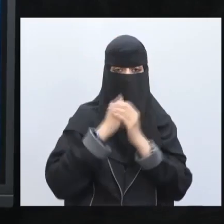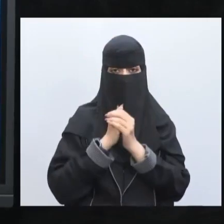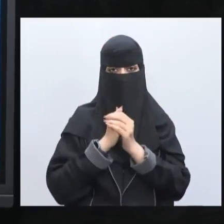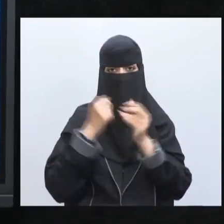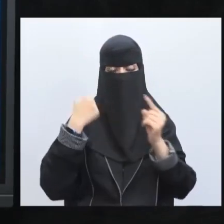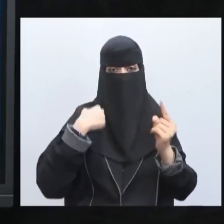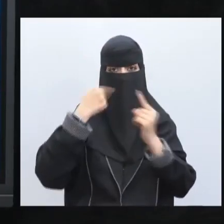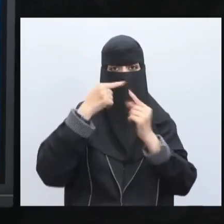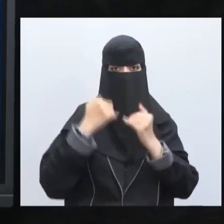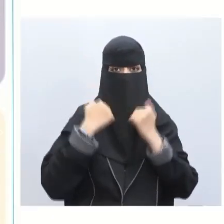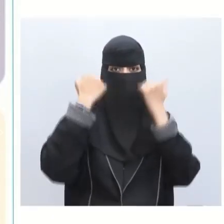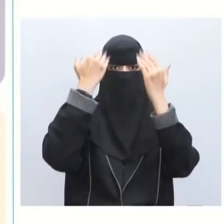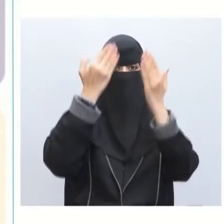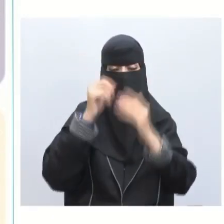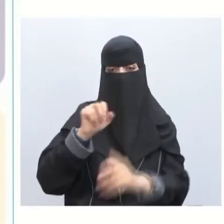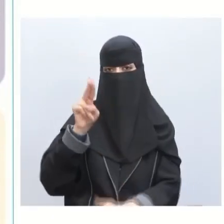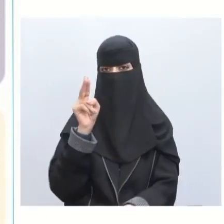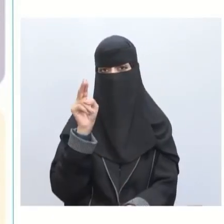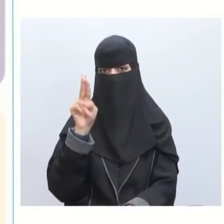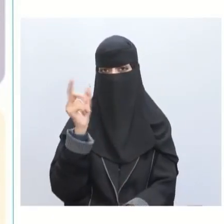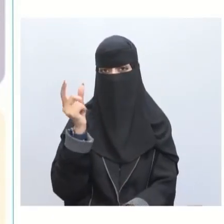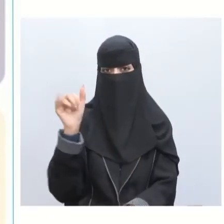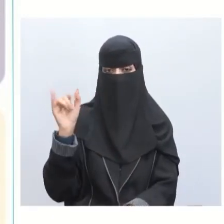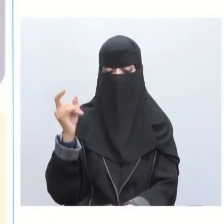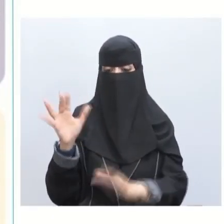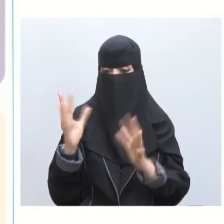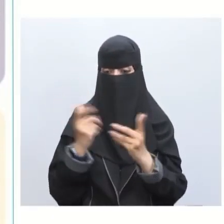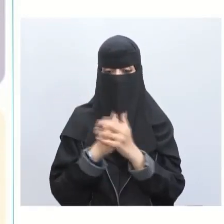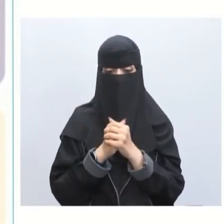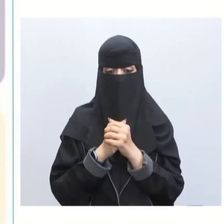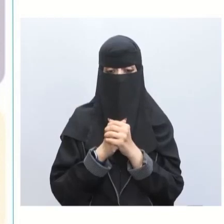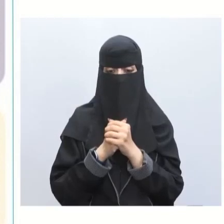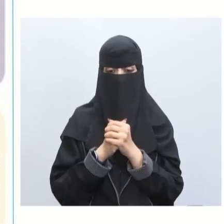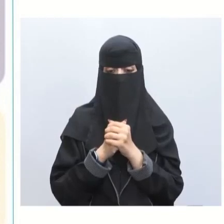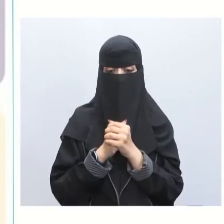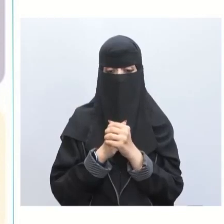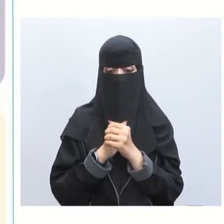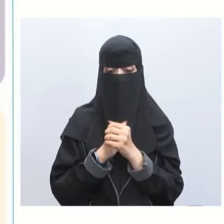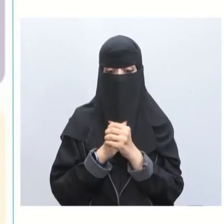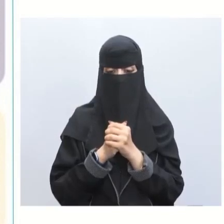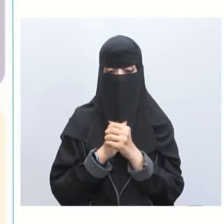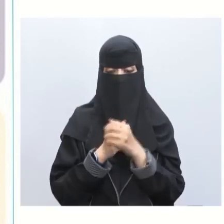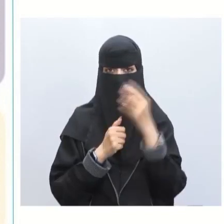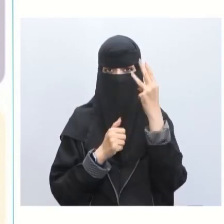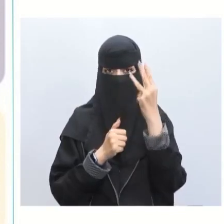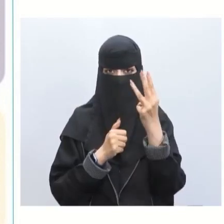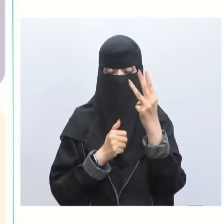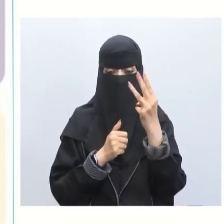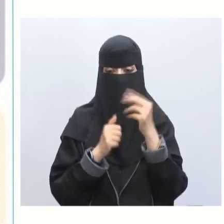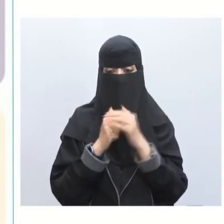الدوافع الخارجيه للتنمر الدوافع الخارجيه لدينا